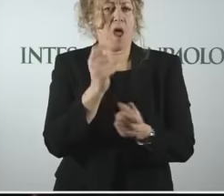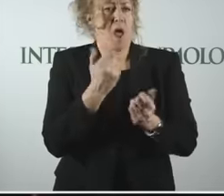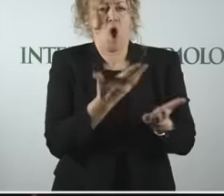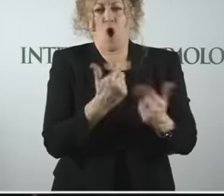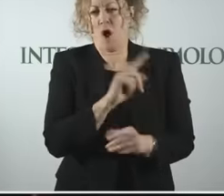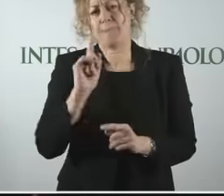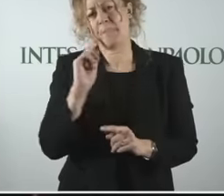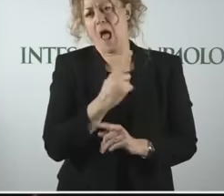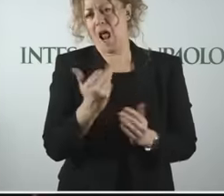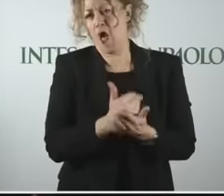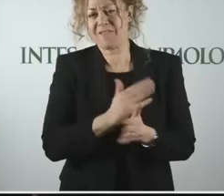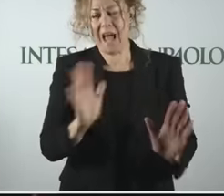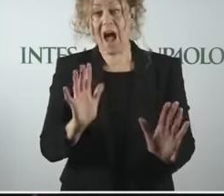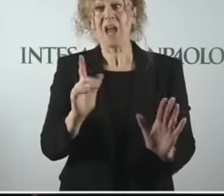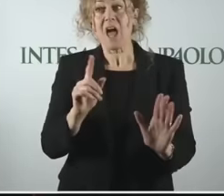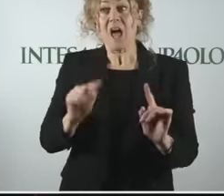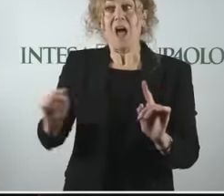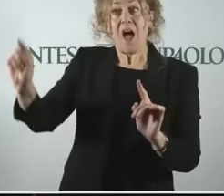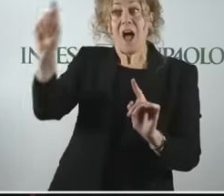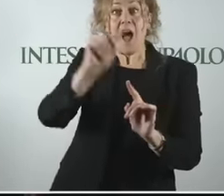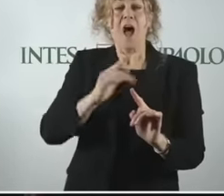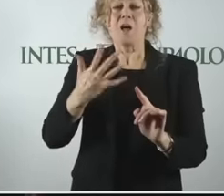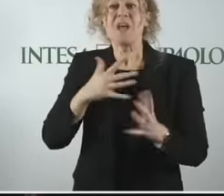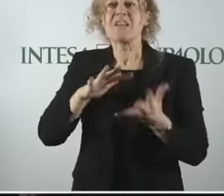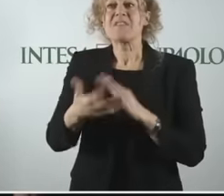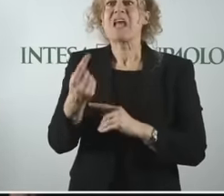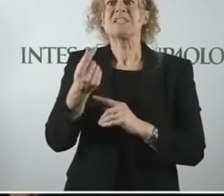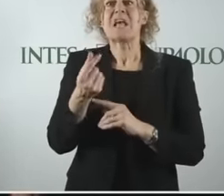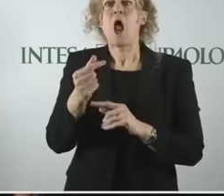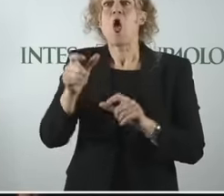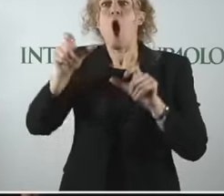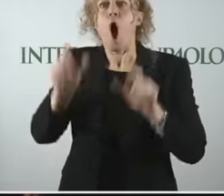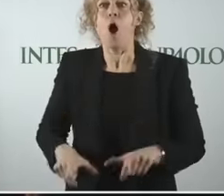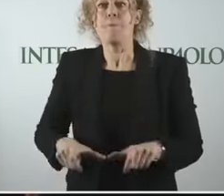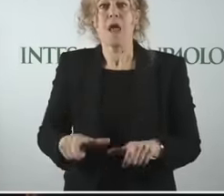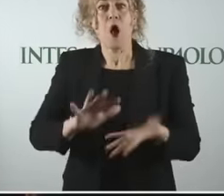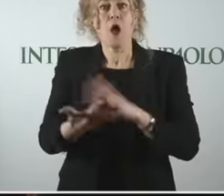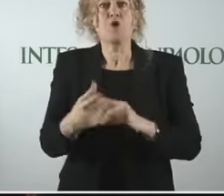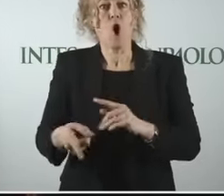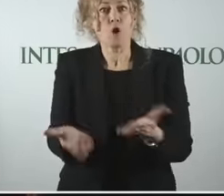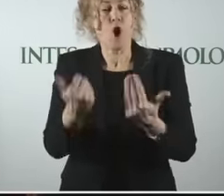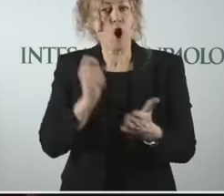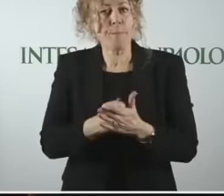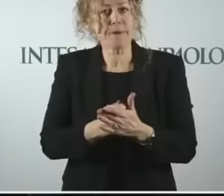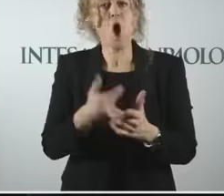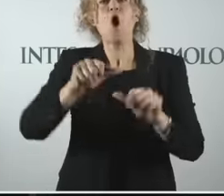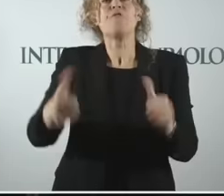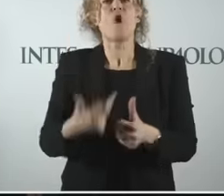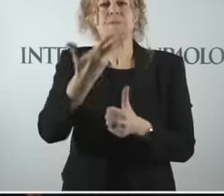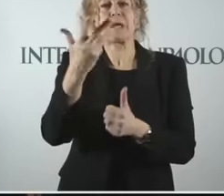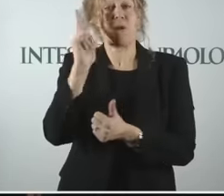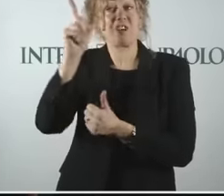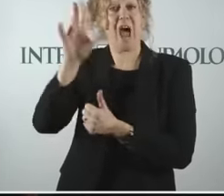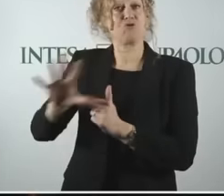per cui in moltissimi paesi il sale era diventato obbligatorio comprarlo il sale era una forma di tassazione nel regno di